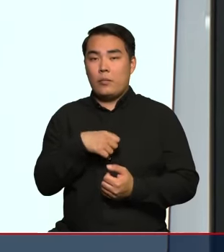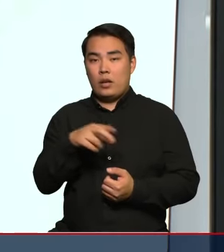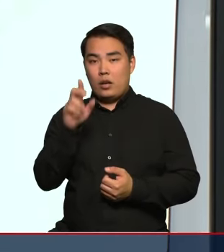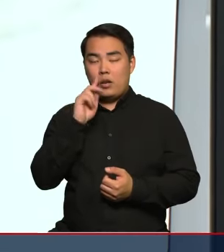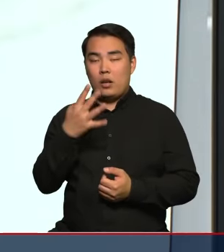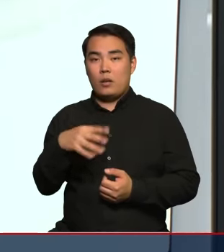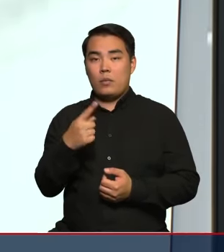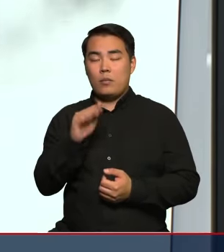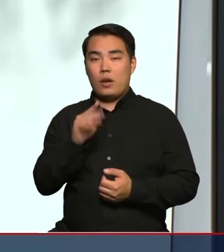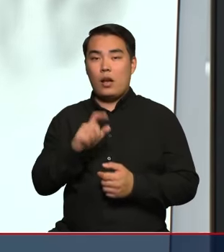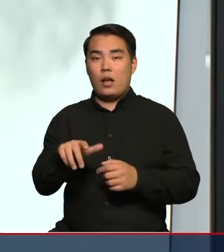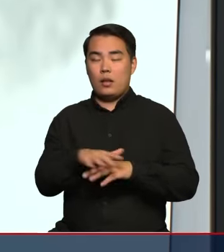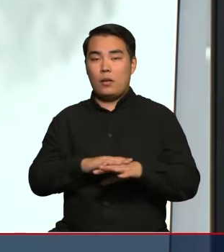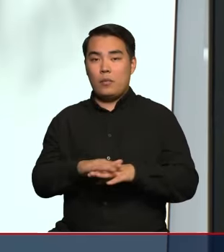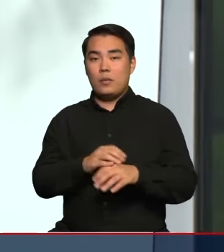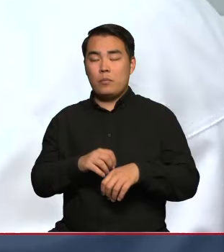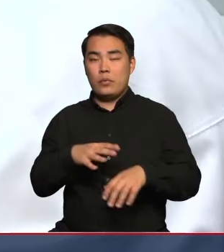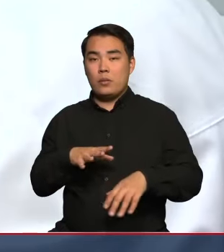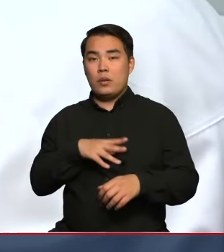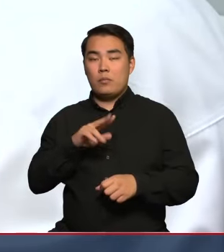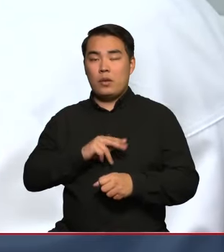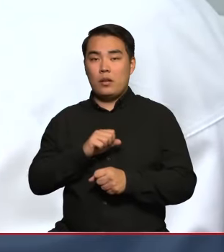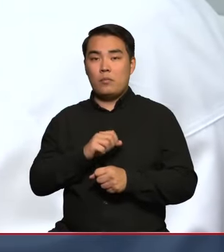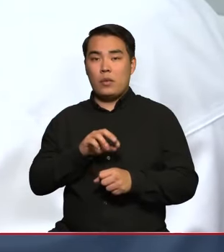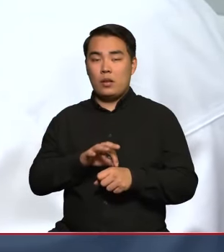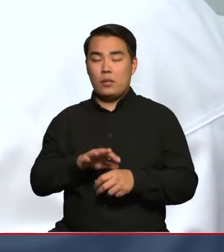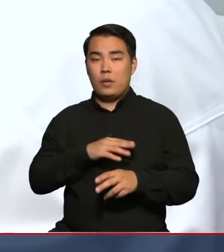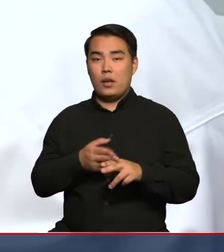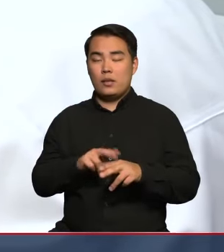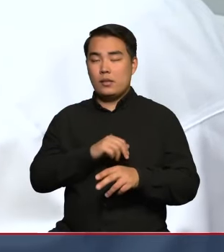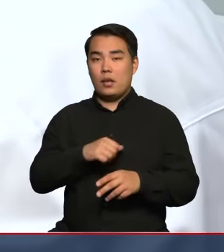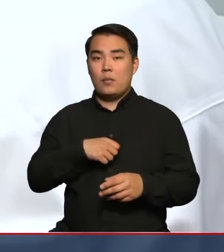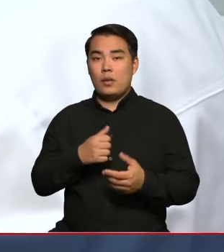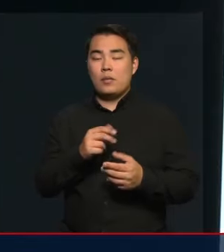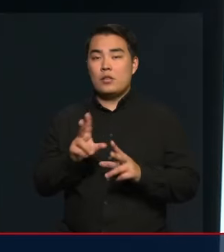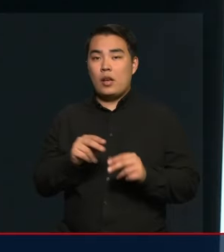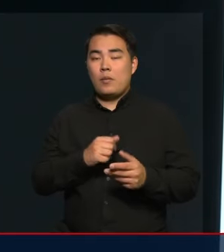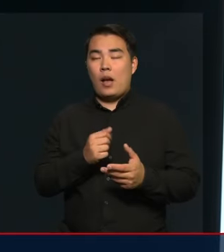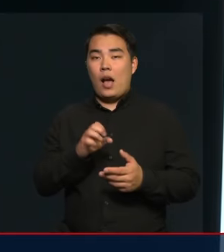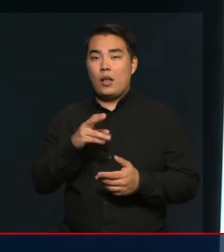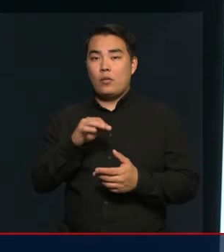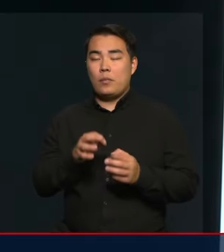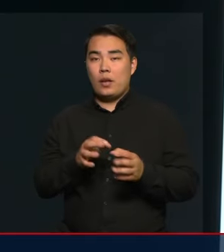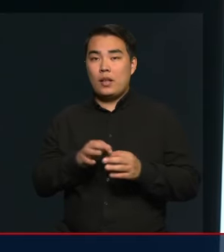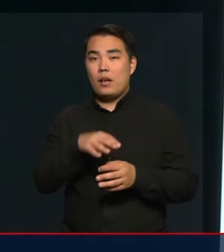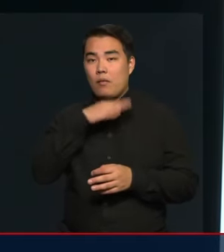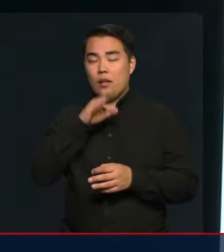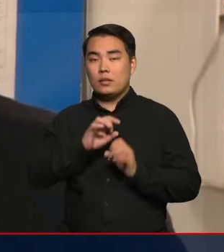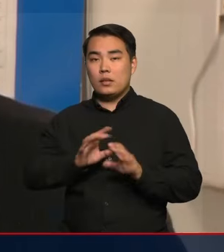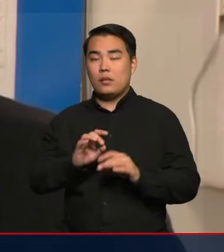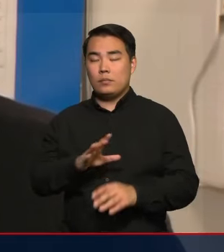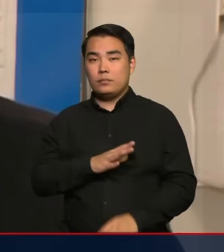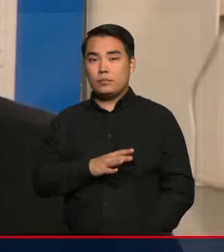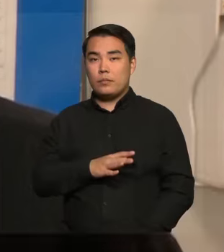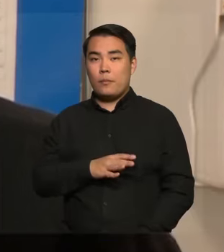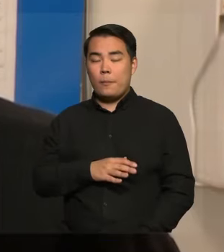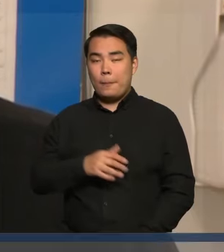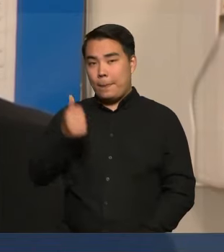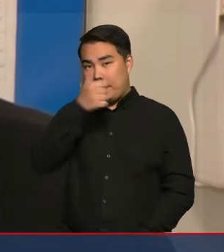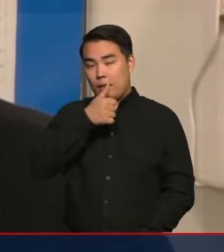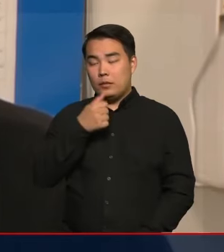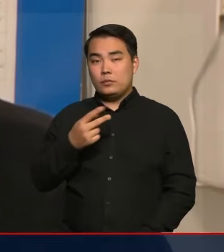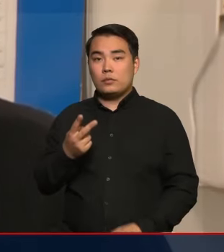41 мыңнан астам науқастан қатерлі ісік анықталған. Сондықтан мамандар бейбіт атомның тиімді тұстары жеткілікті дейді. Жылына екі